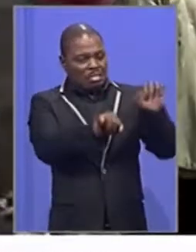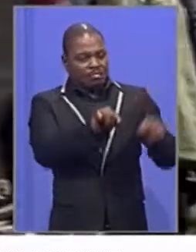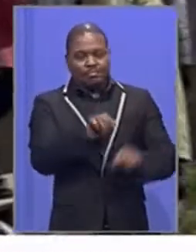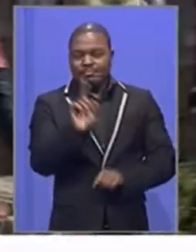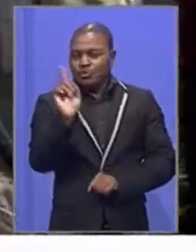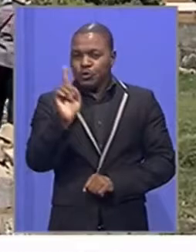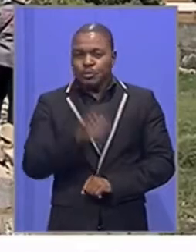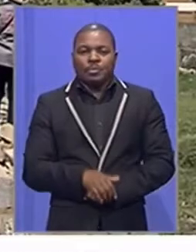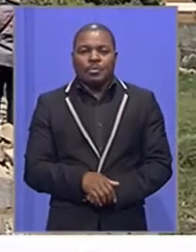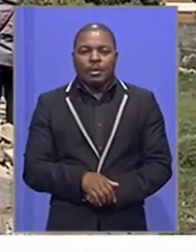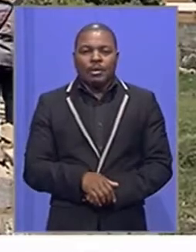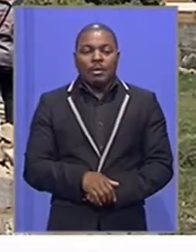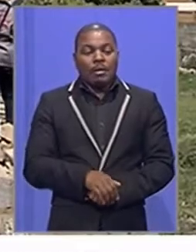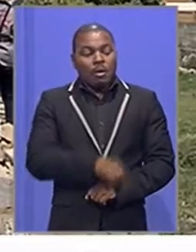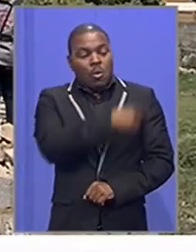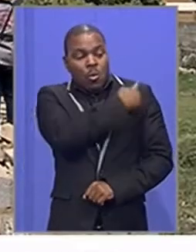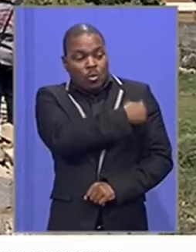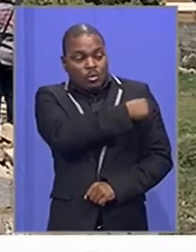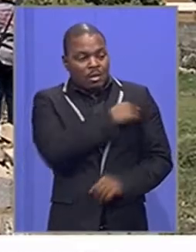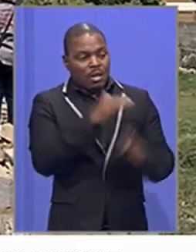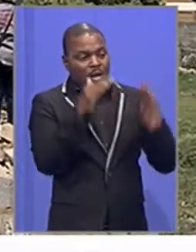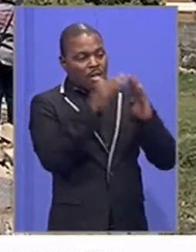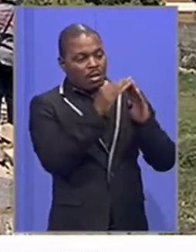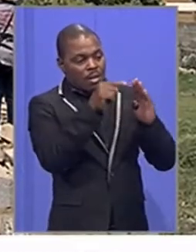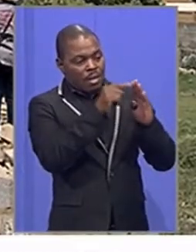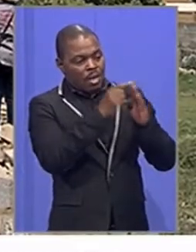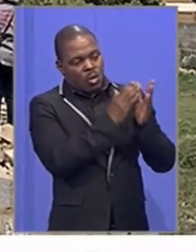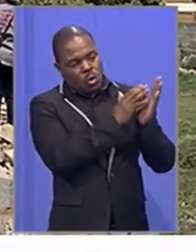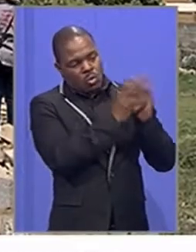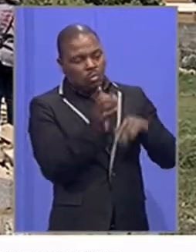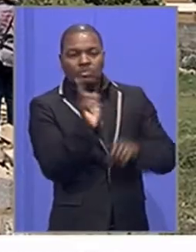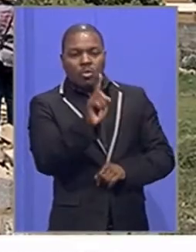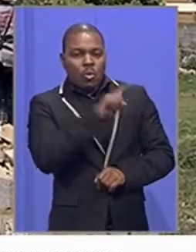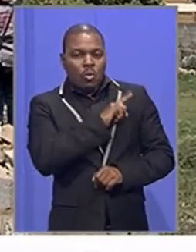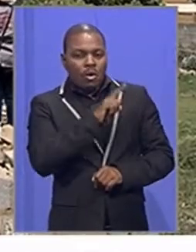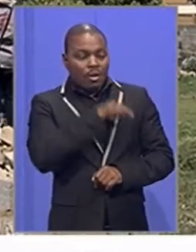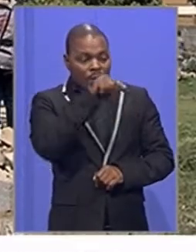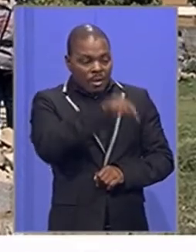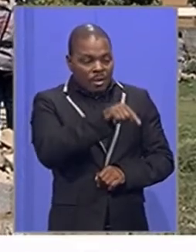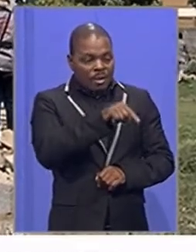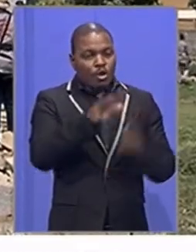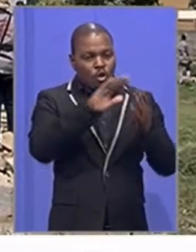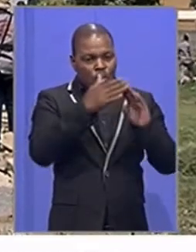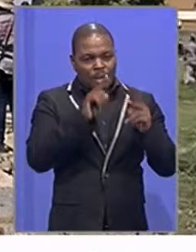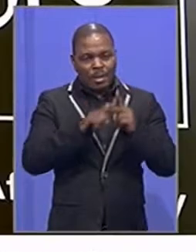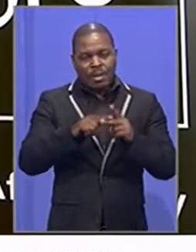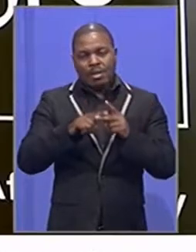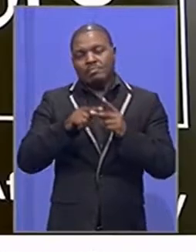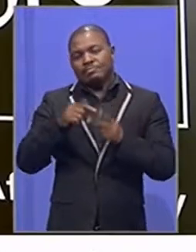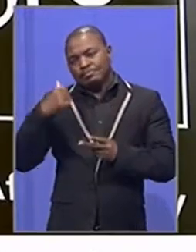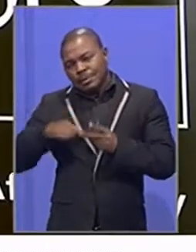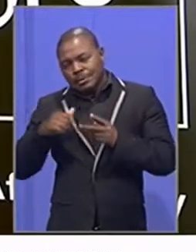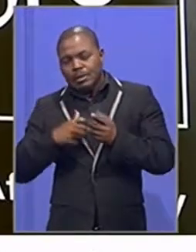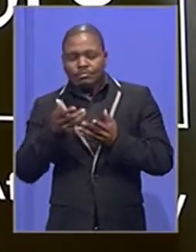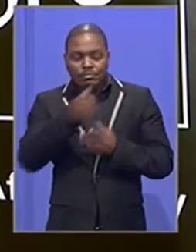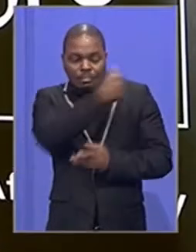tsona. Moaho wa sepetlele ha wa ka wa heletswa ka ha dipuisano pakeng tsa setjhaba le Masepala di tswela pele.